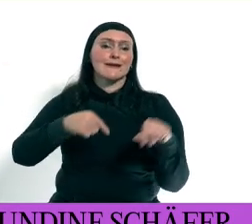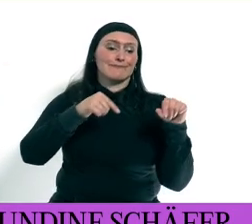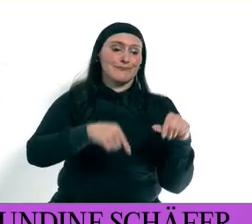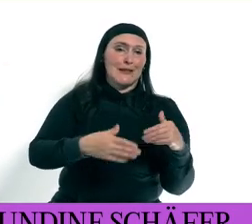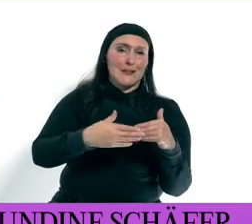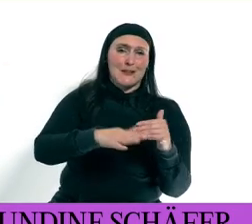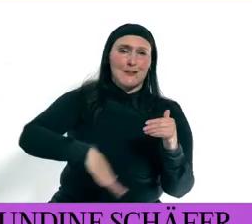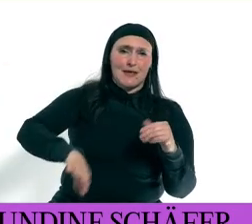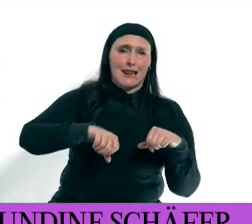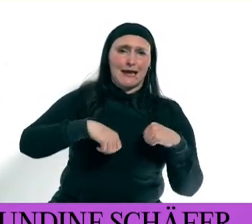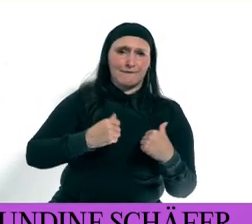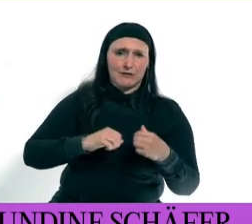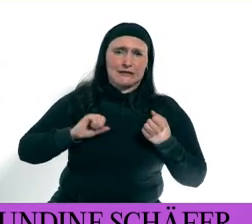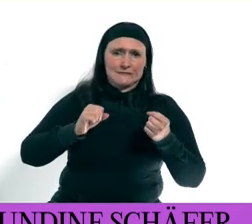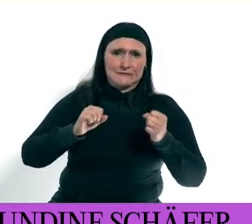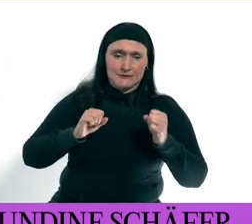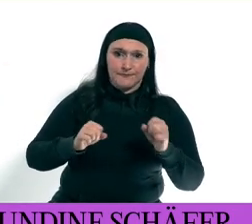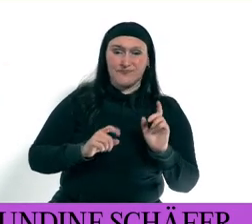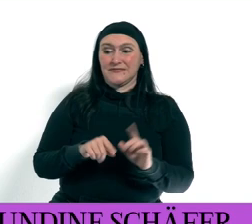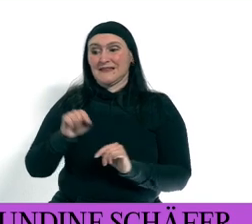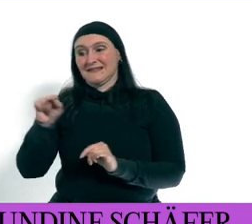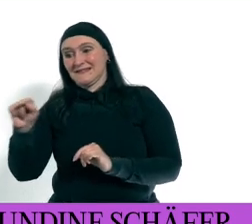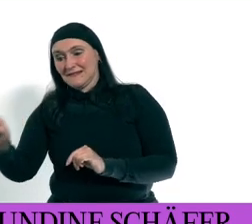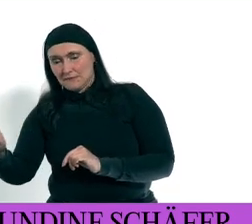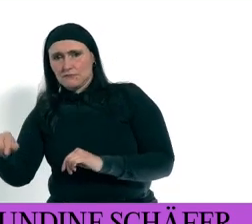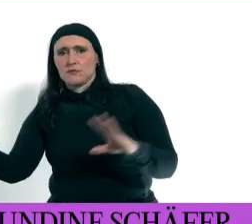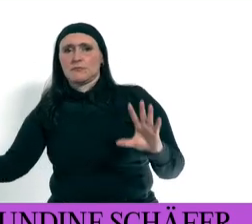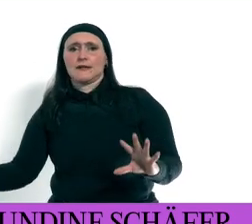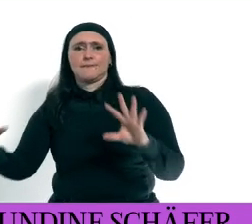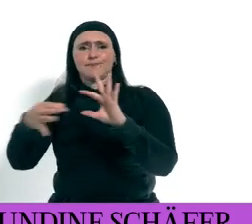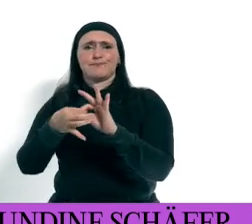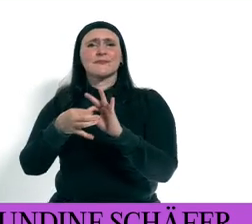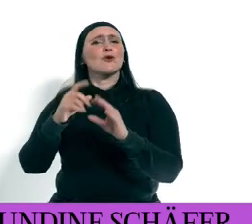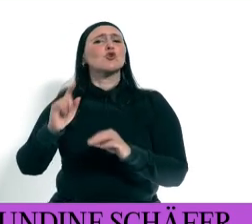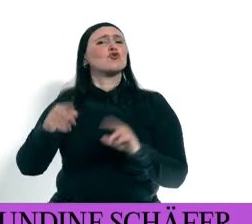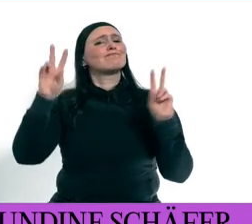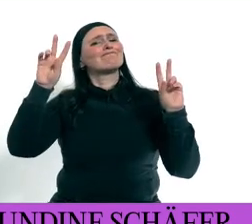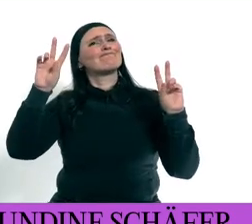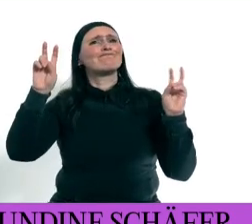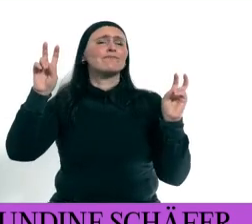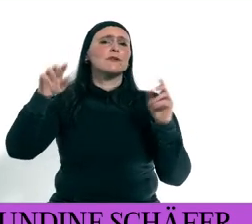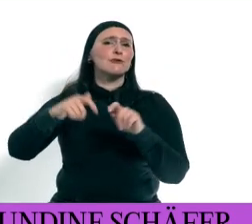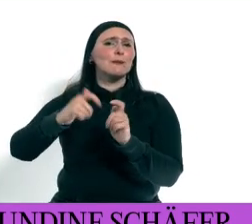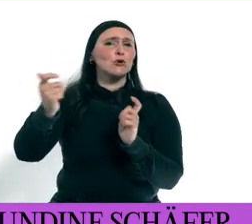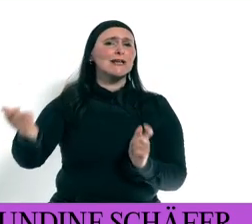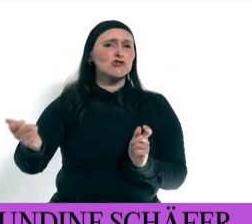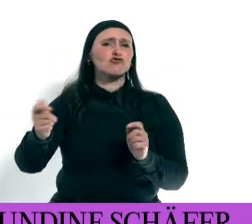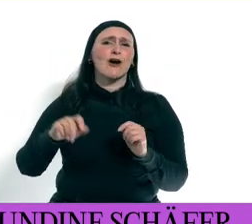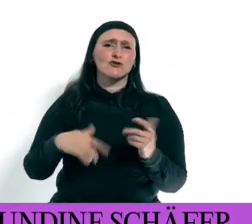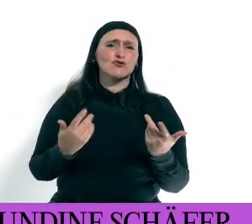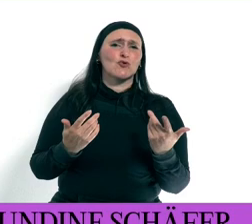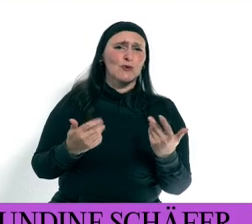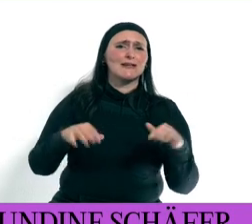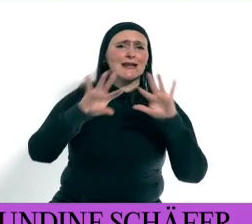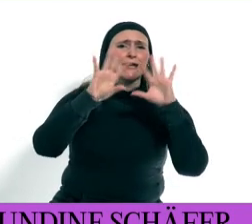begreifen. Hier kommen also die Aktivitäten des ZKU am Standort und